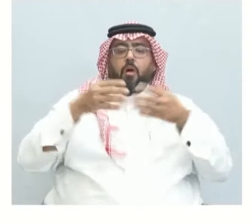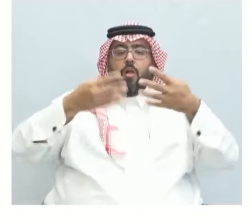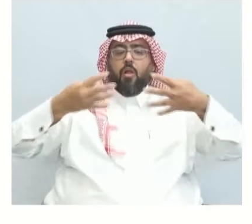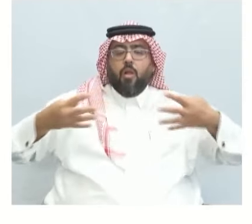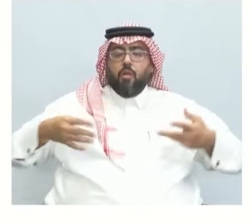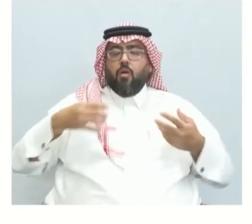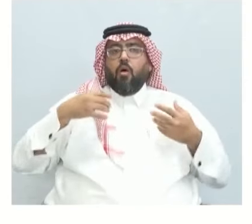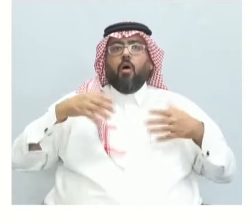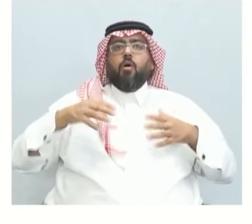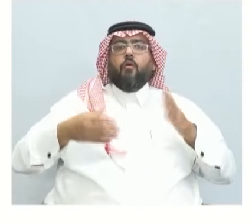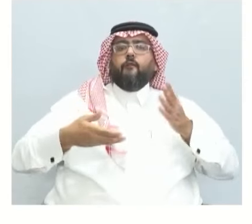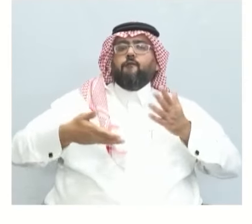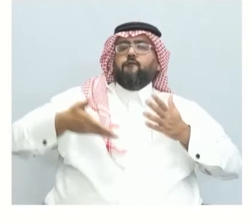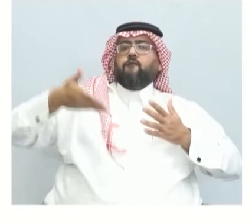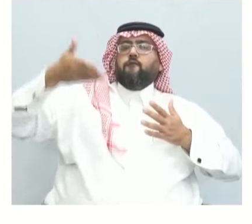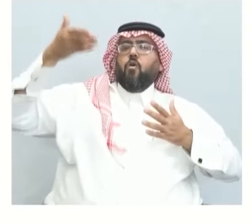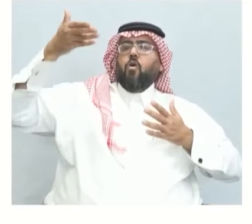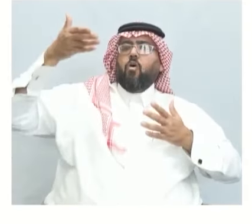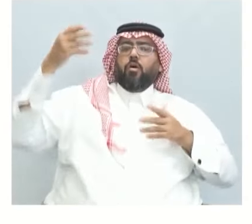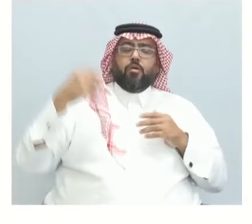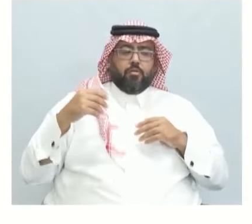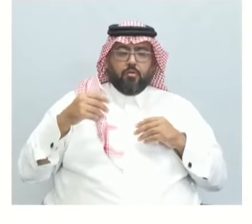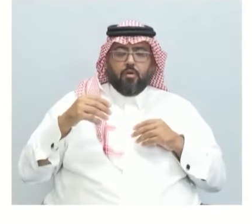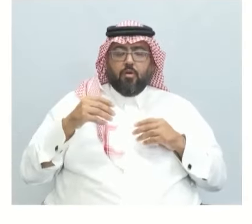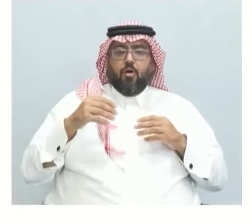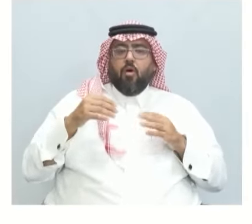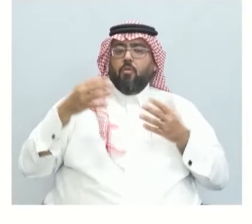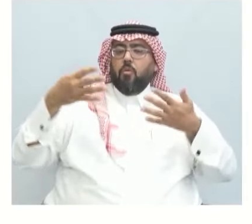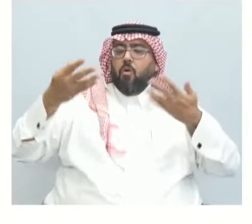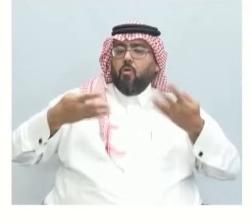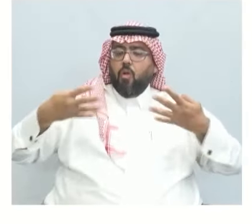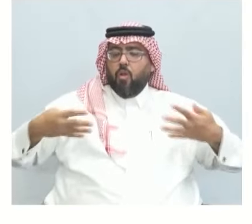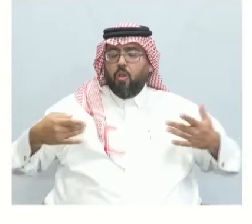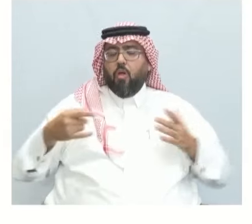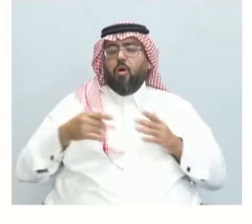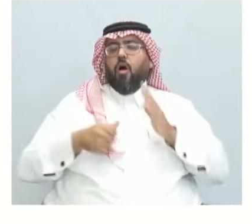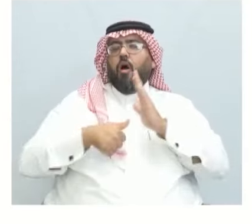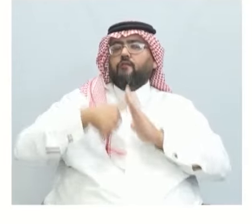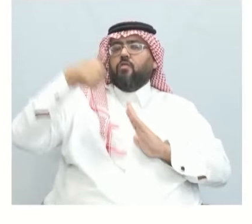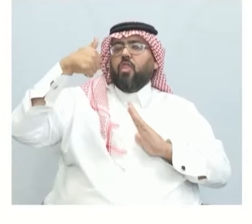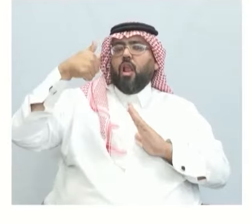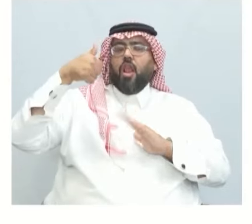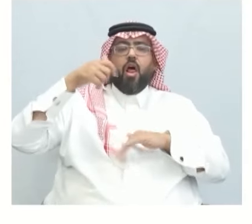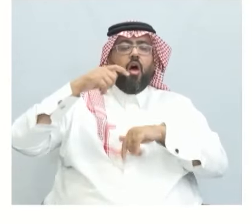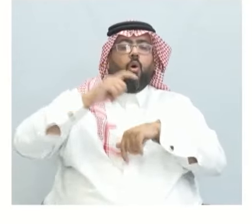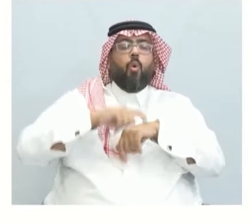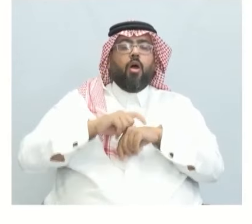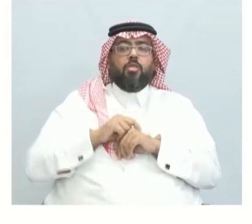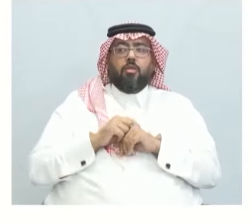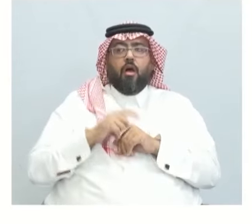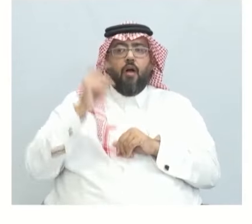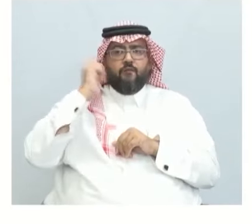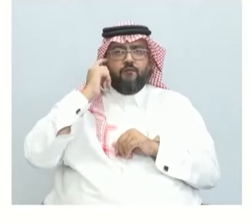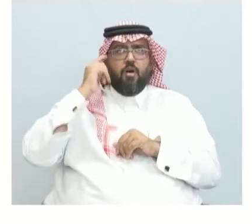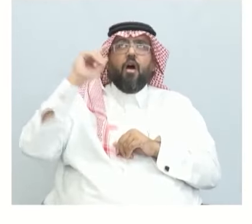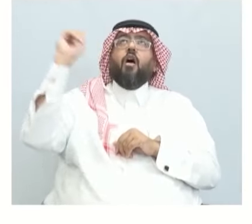الاداب في ايامهم ولا يزال الى عصرنا الحاضر من ابرع النماذج الادبيه وبالاضافه الى ذلك فقد عرف عنهم معرفتهم